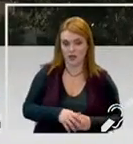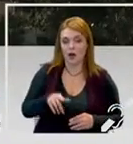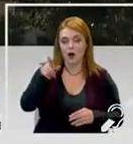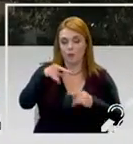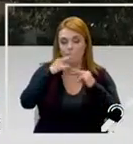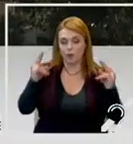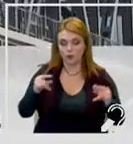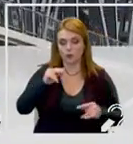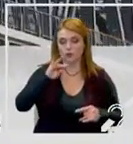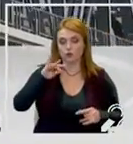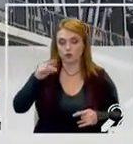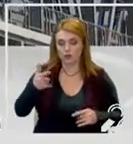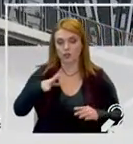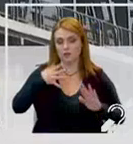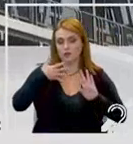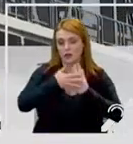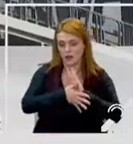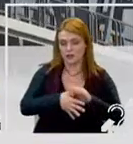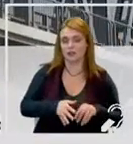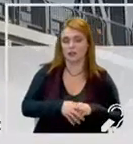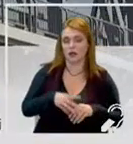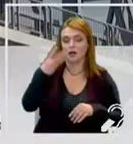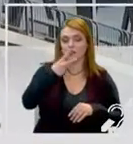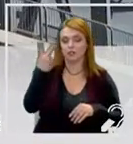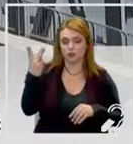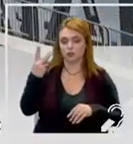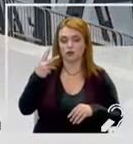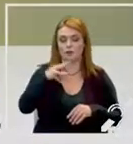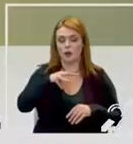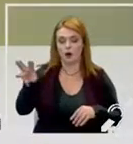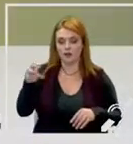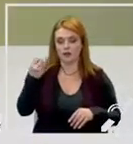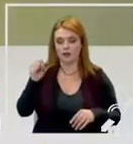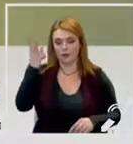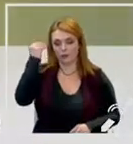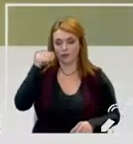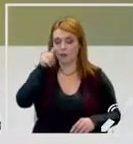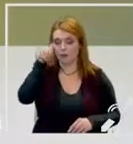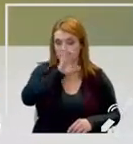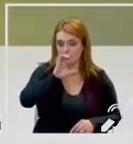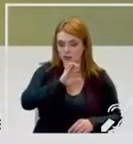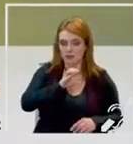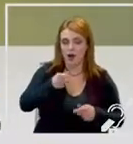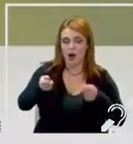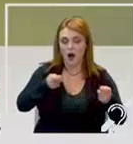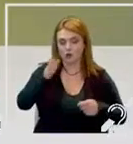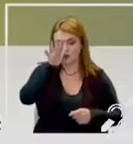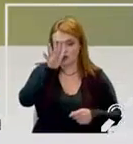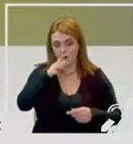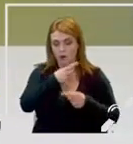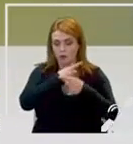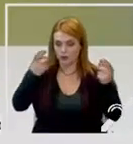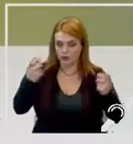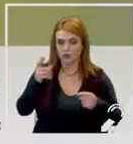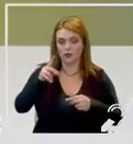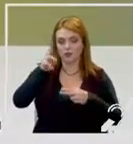aproximativ 8 milioane de lei românești, echivalentul la 32 de milioane de lei moldovenești. Iar în luna septembrie, autoritățile de la Chișinău au anunțat